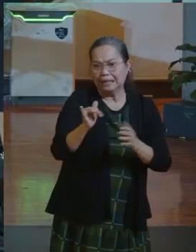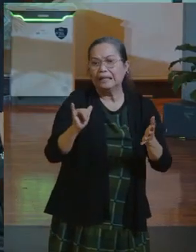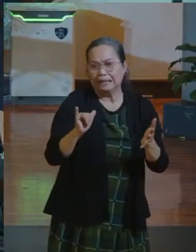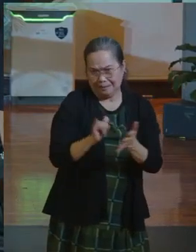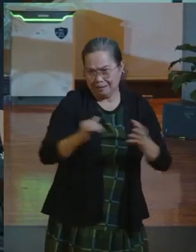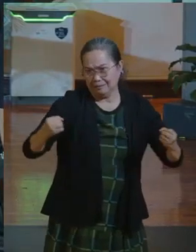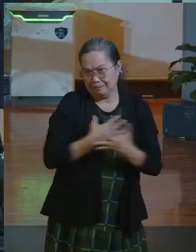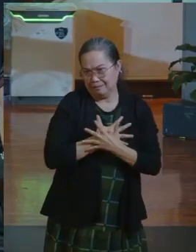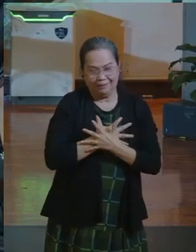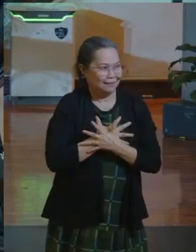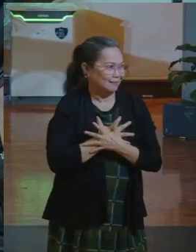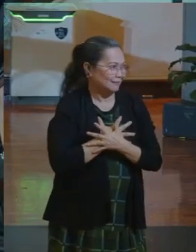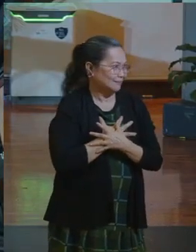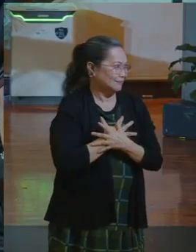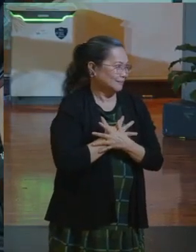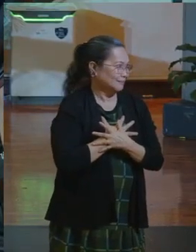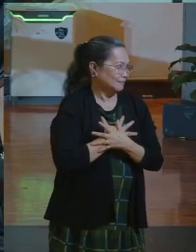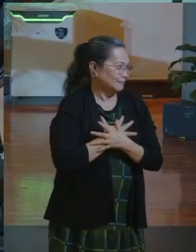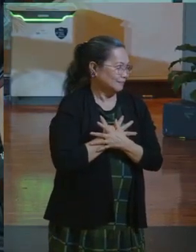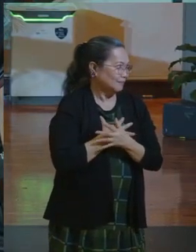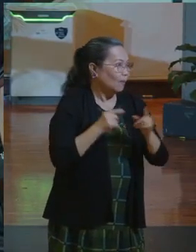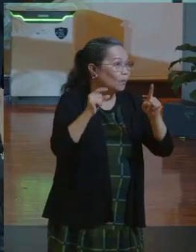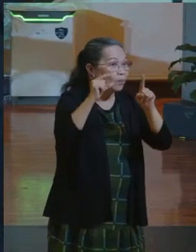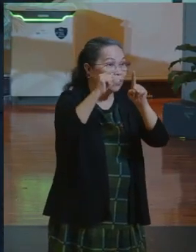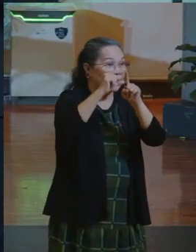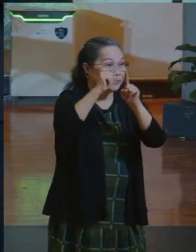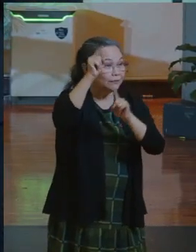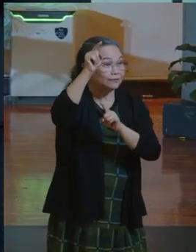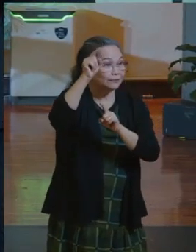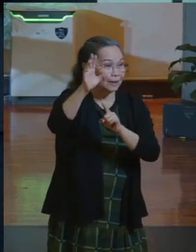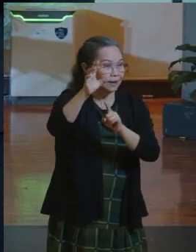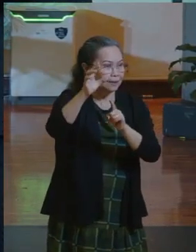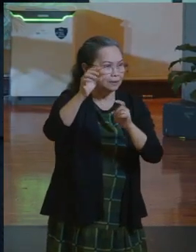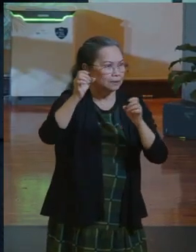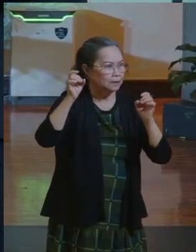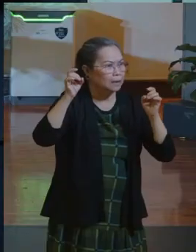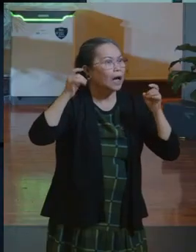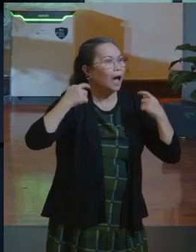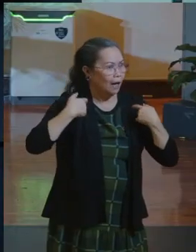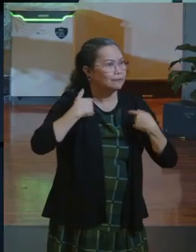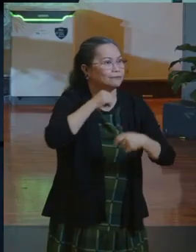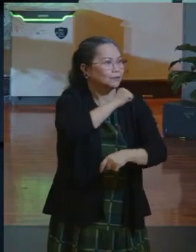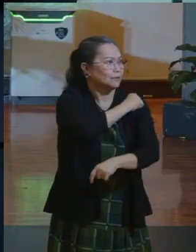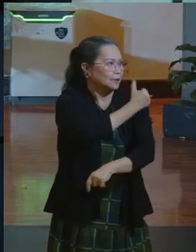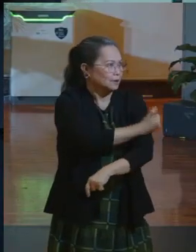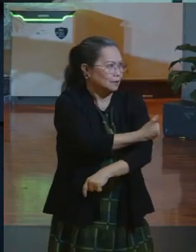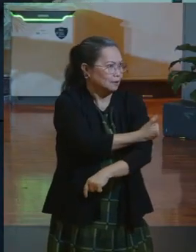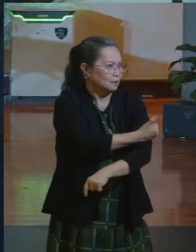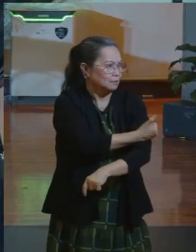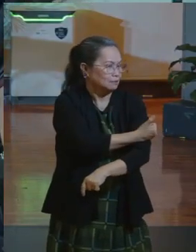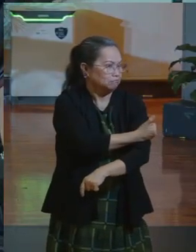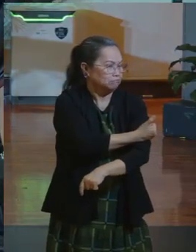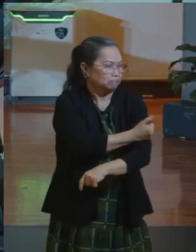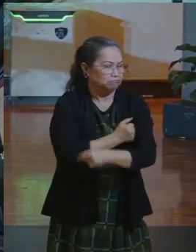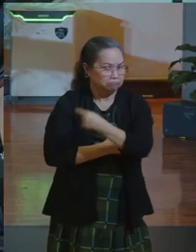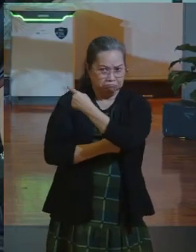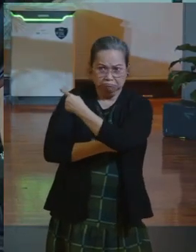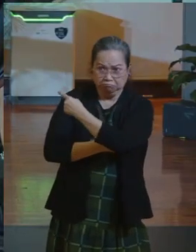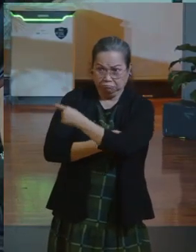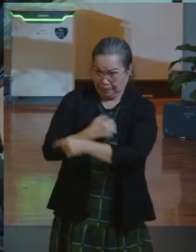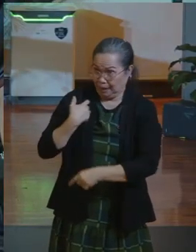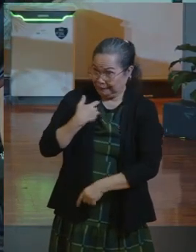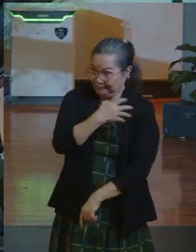Diyos. Yang salita na yan ang may kapangyarihan. Wala po ako